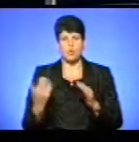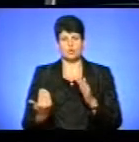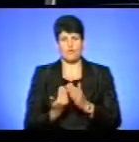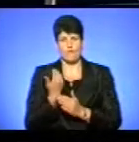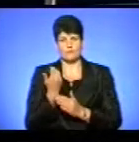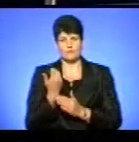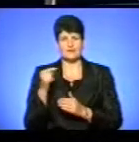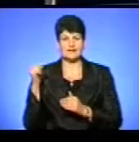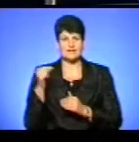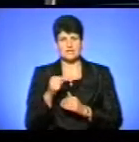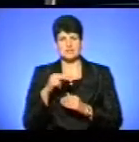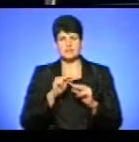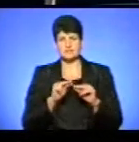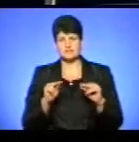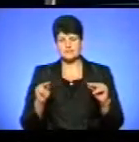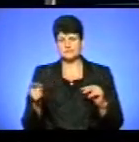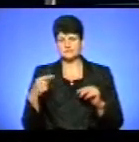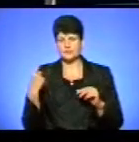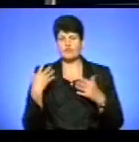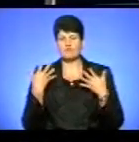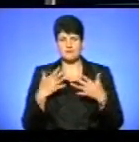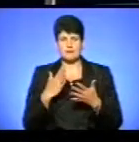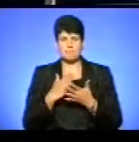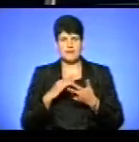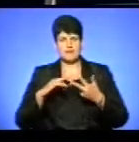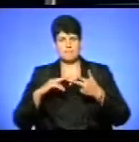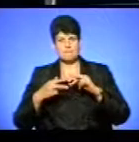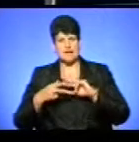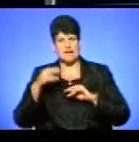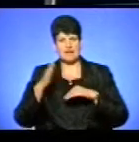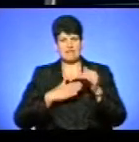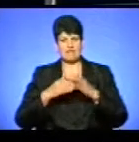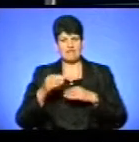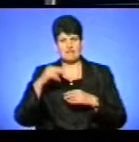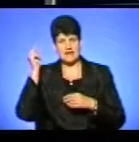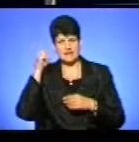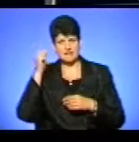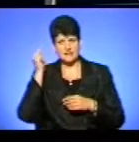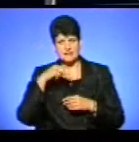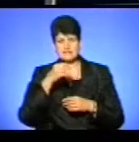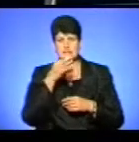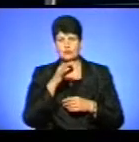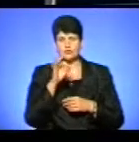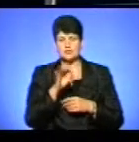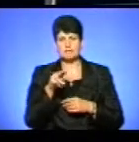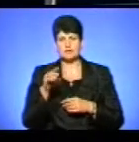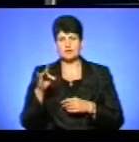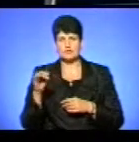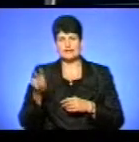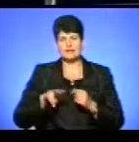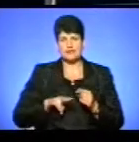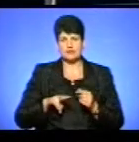Понад 1000 педагогів Тернопільщини вже пройшли таку перекваліфікацію, повідомив Олександр Петровський, директор Тернопільського